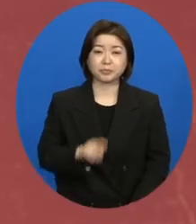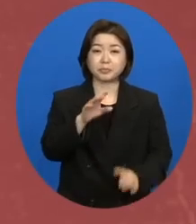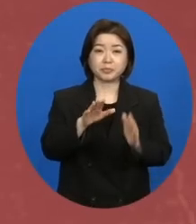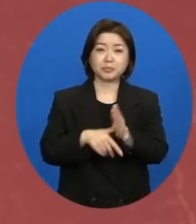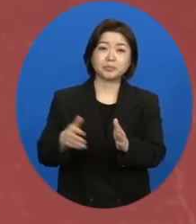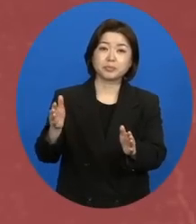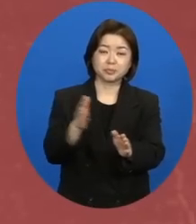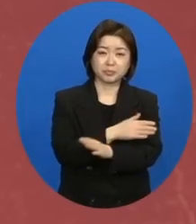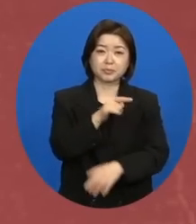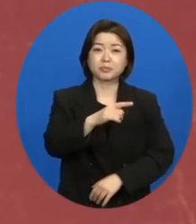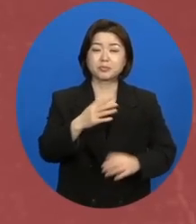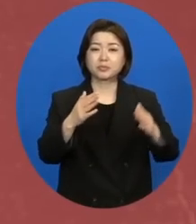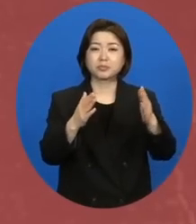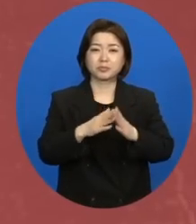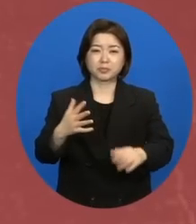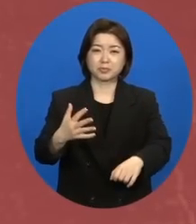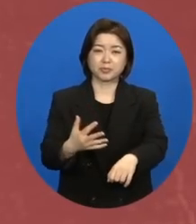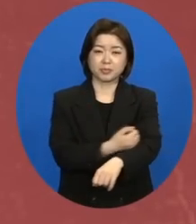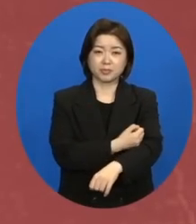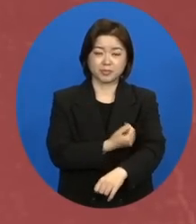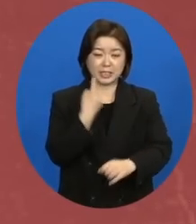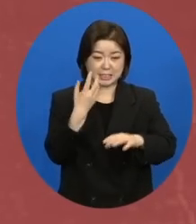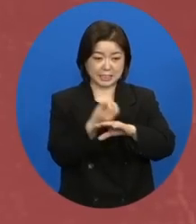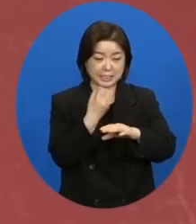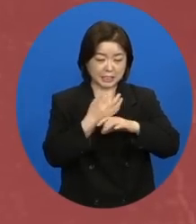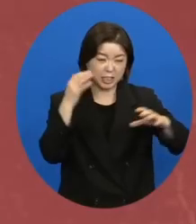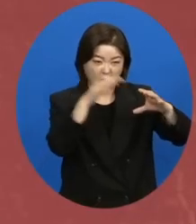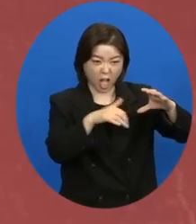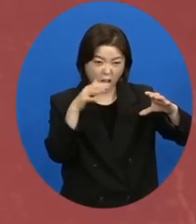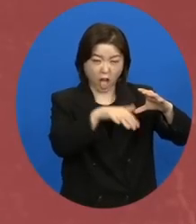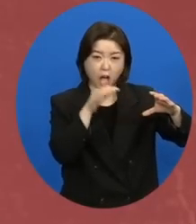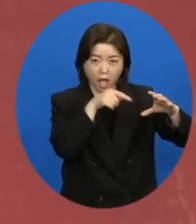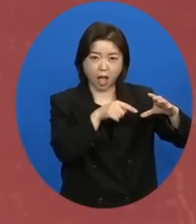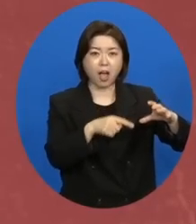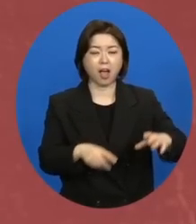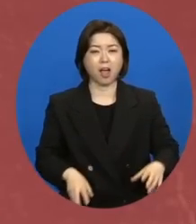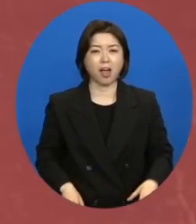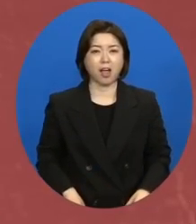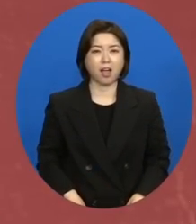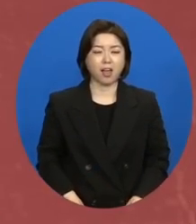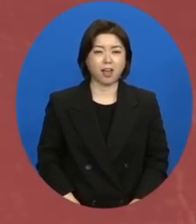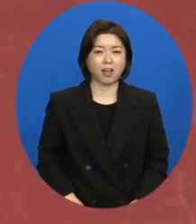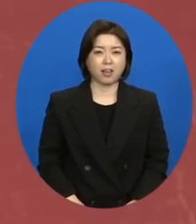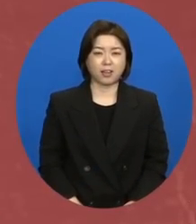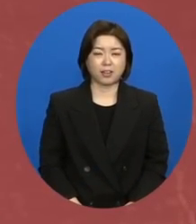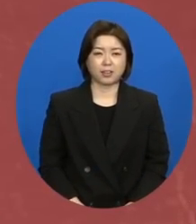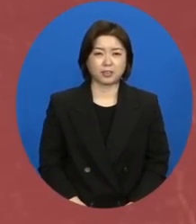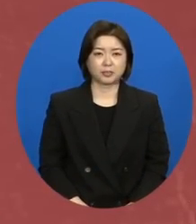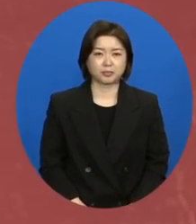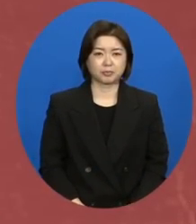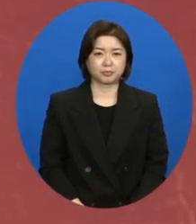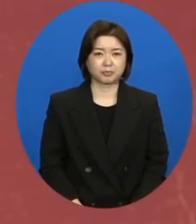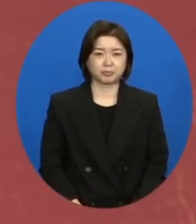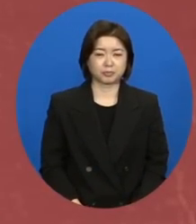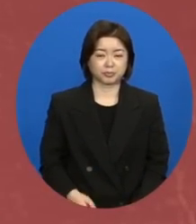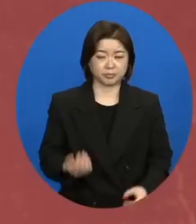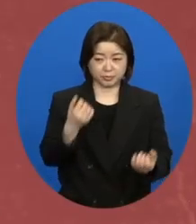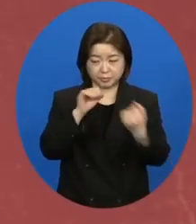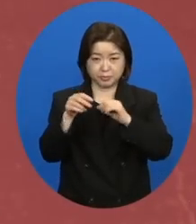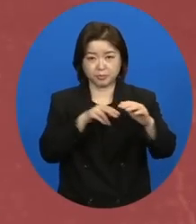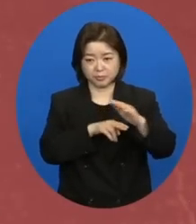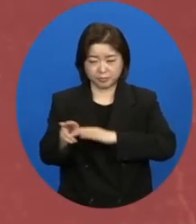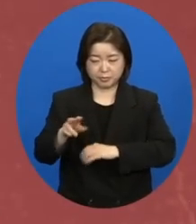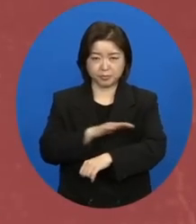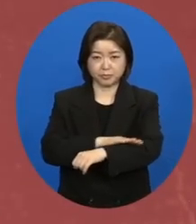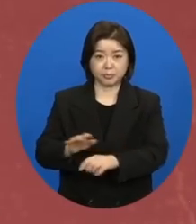그때부터 이 집이 엄청나게 금을 캐기 시작해가지고 살아났는데 피난 내려와서도 잘